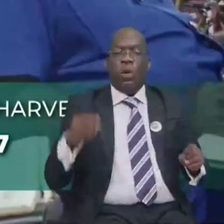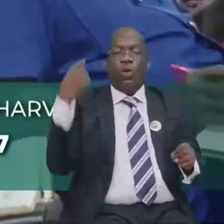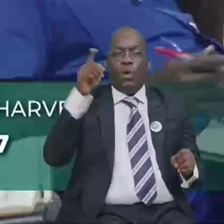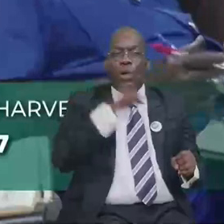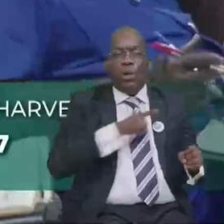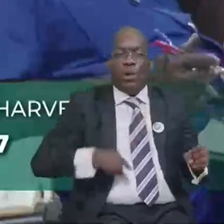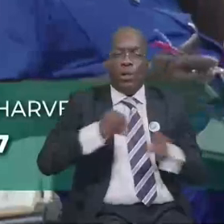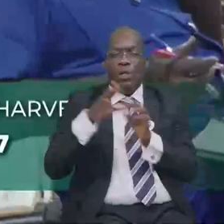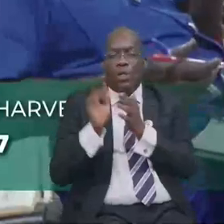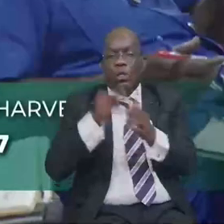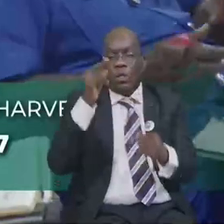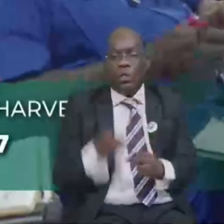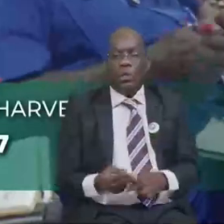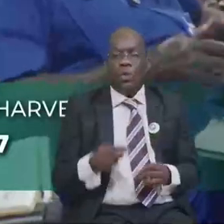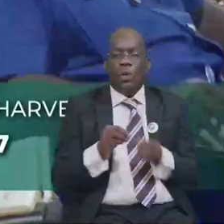Troisième élément,